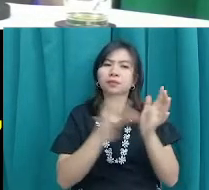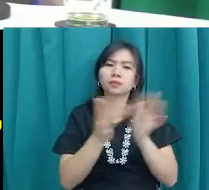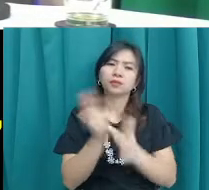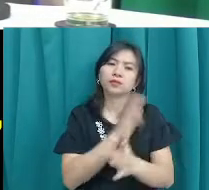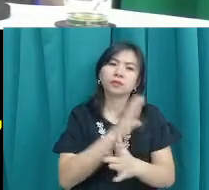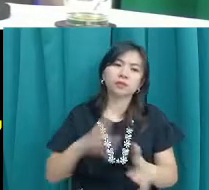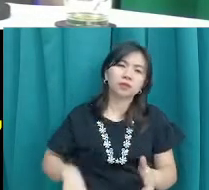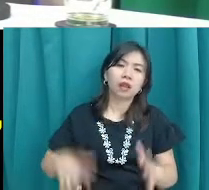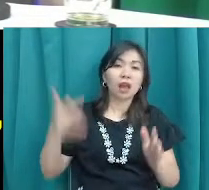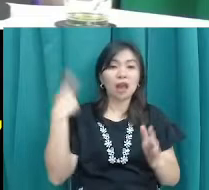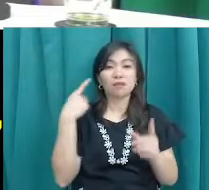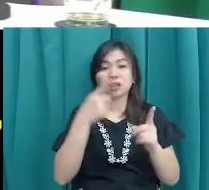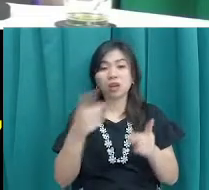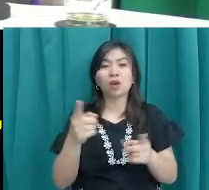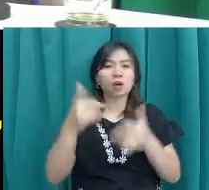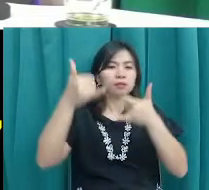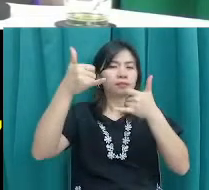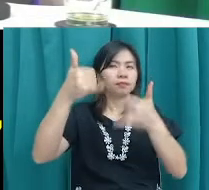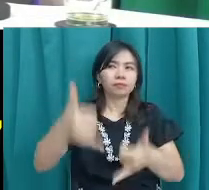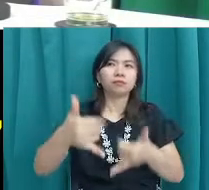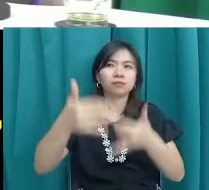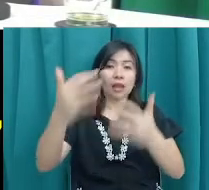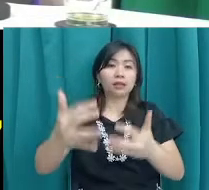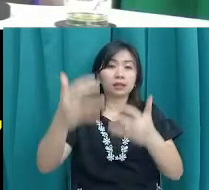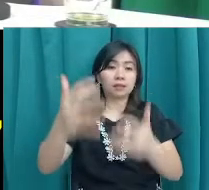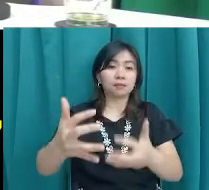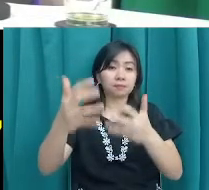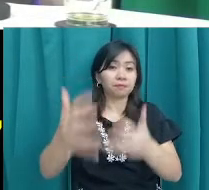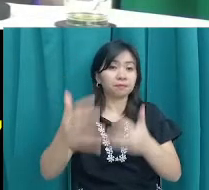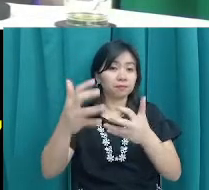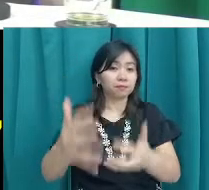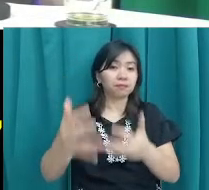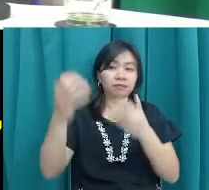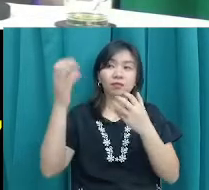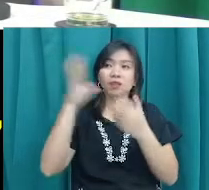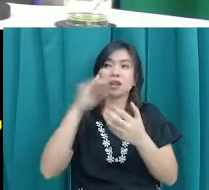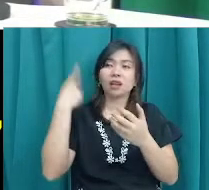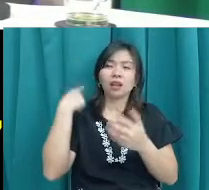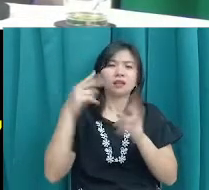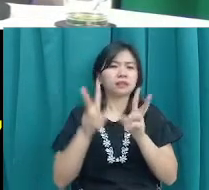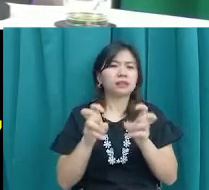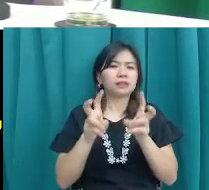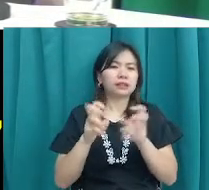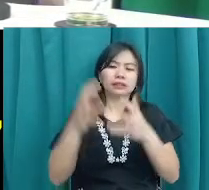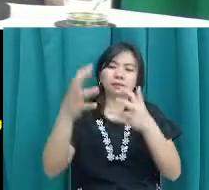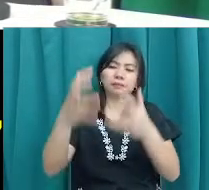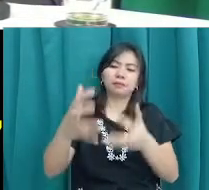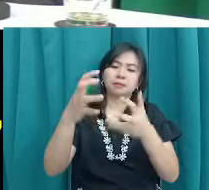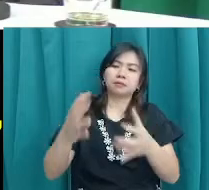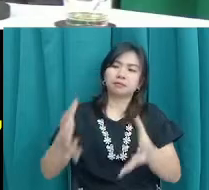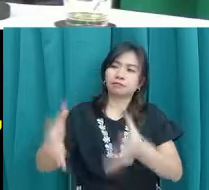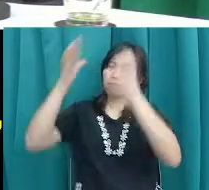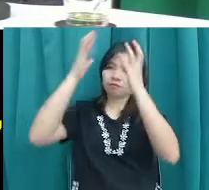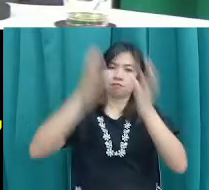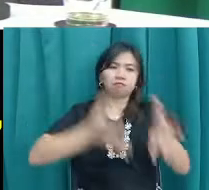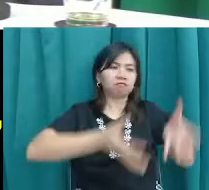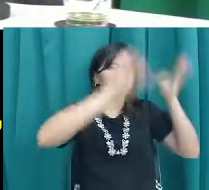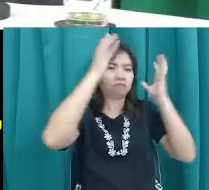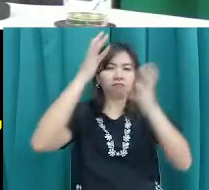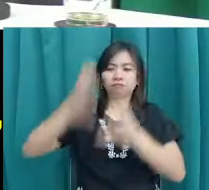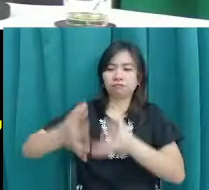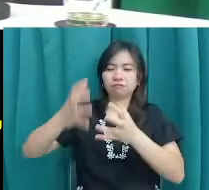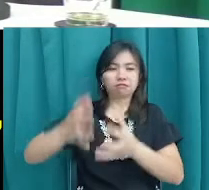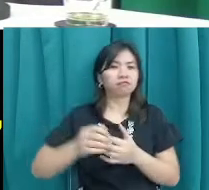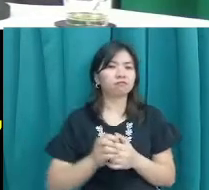ng cabinet nyo. Nakalagay dyan, the most exceeding sorrowful person in the world. Oh, ilagay mo pa